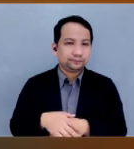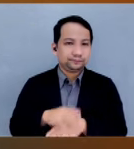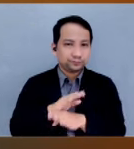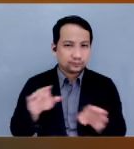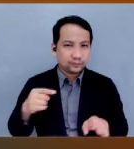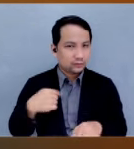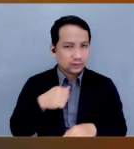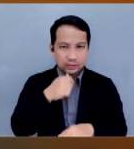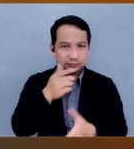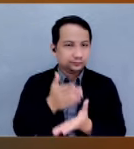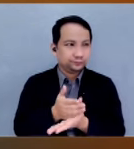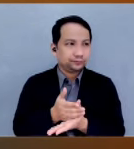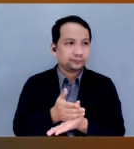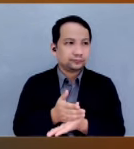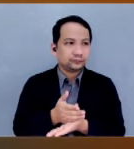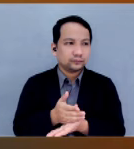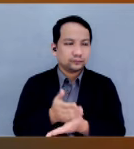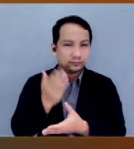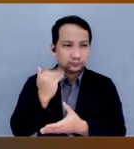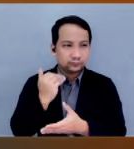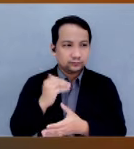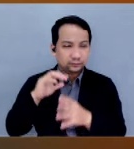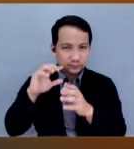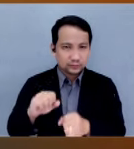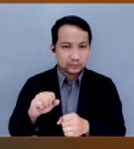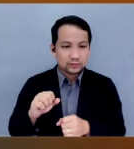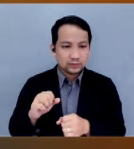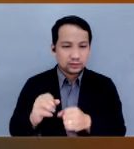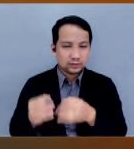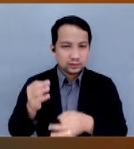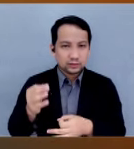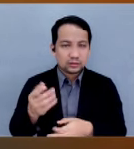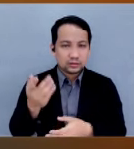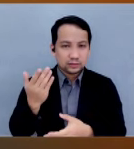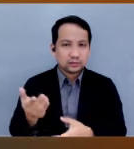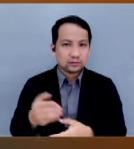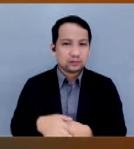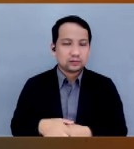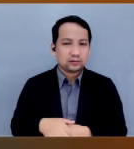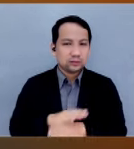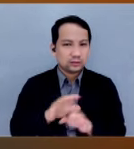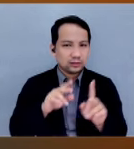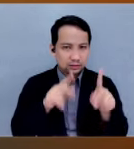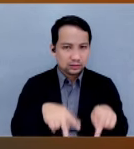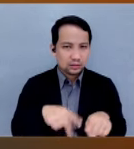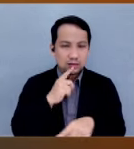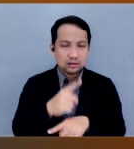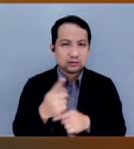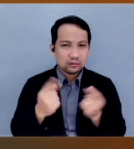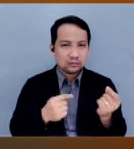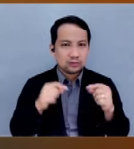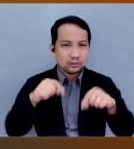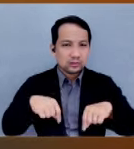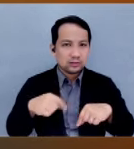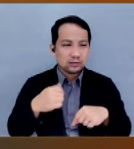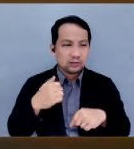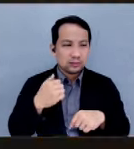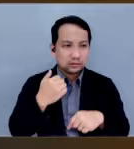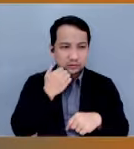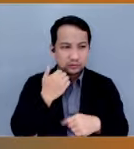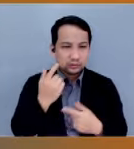titigil hanggat hindi ko nakukuha yung justisya na yun. Hindi na tao ang kayang gumawa ng ginawa